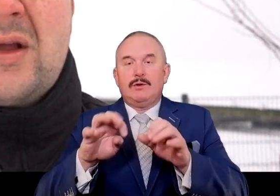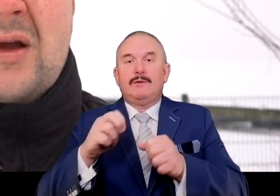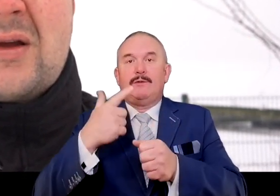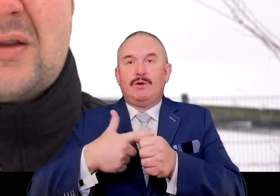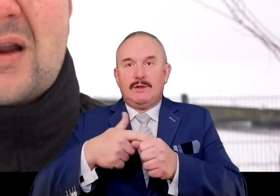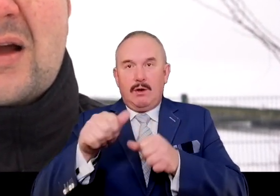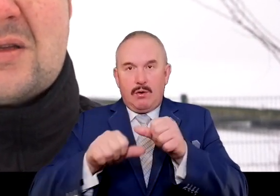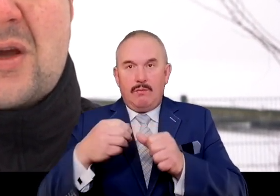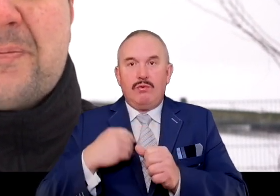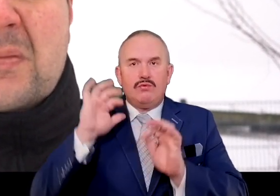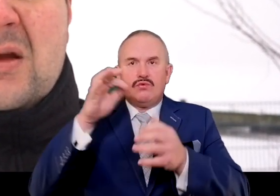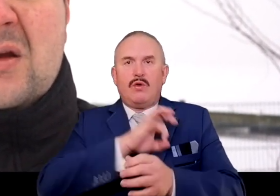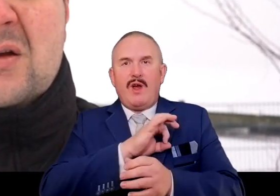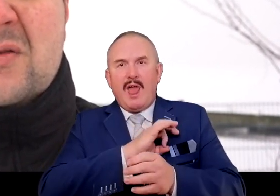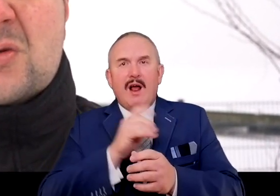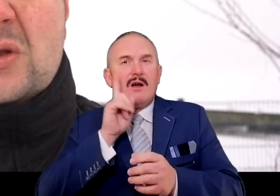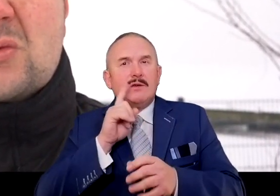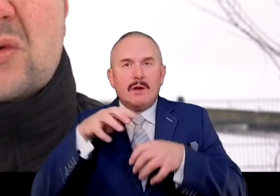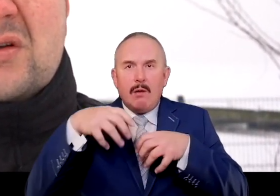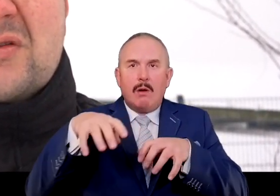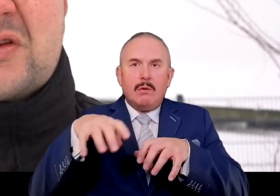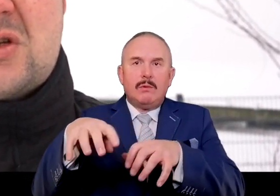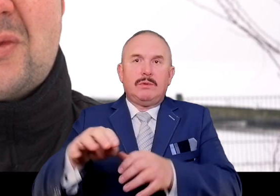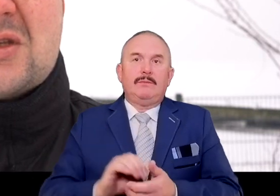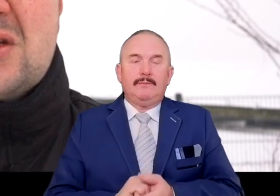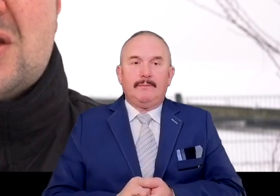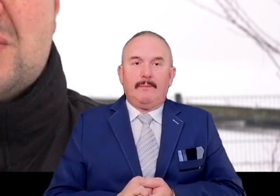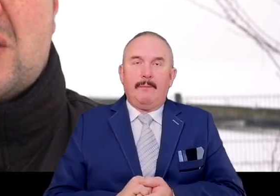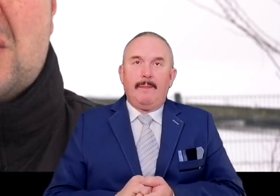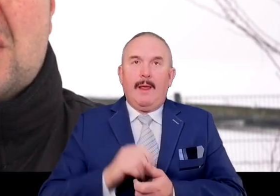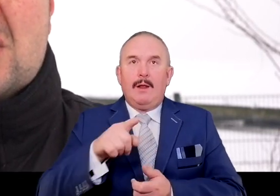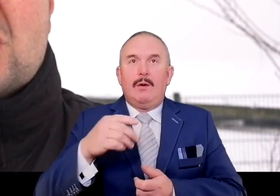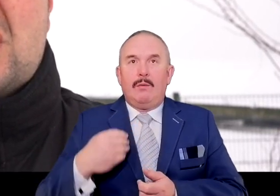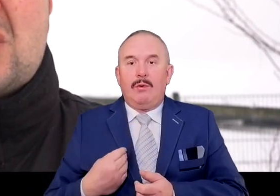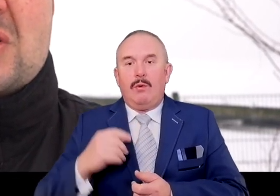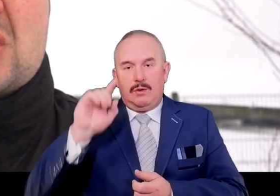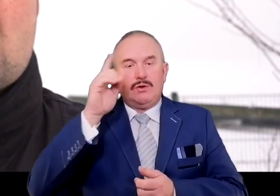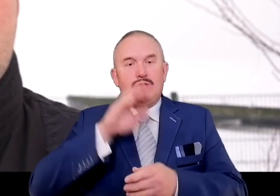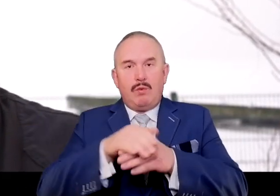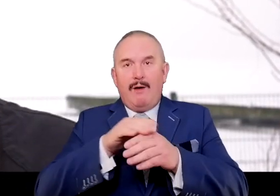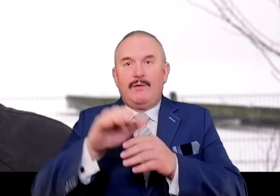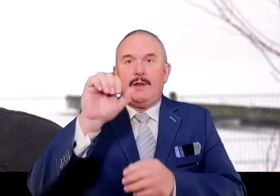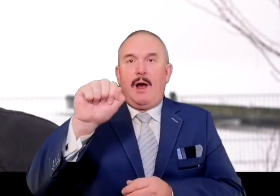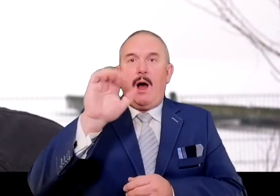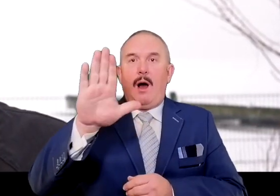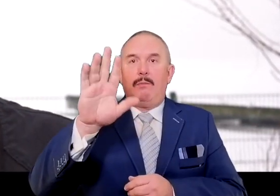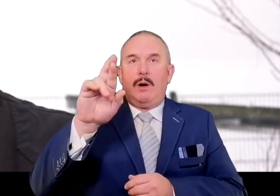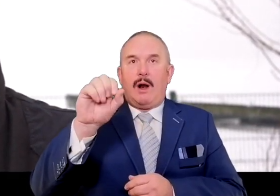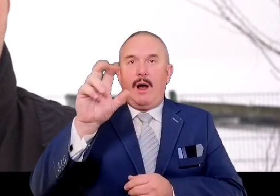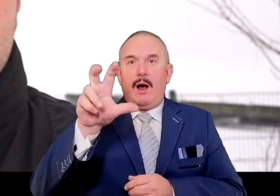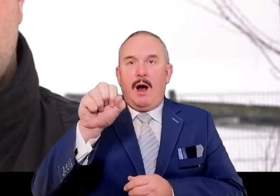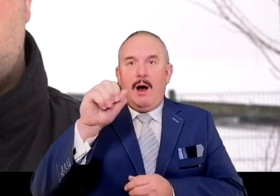liczne delegacje, w skład których weszli m.in. słynny działacz kaszubski Antoni